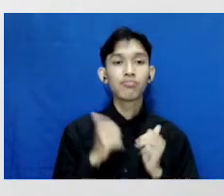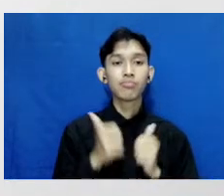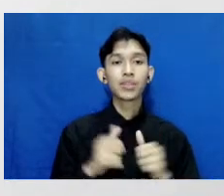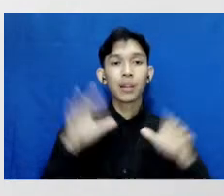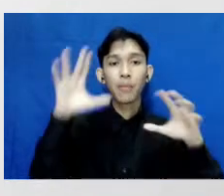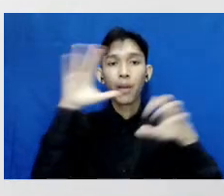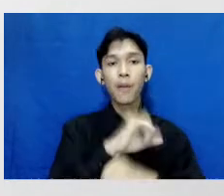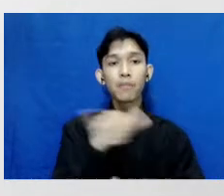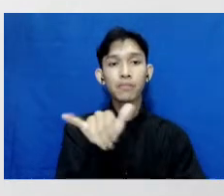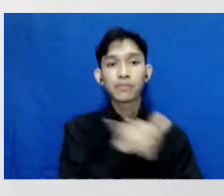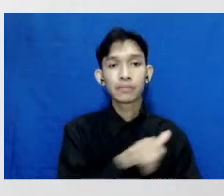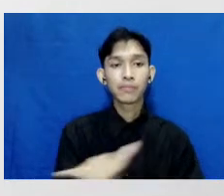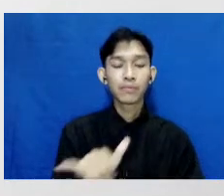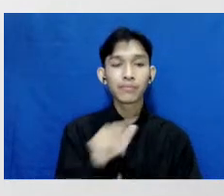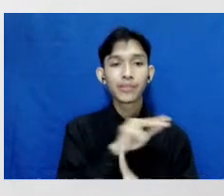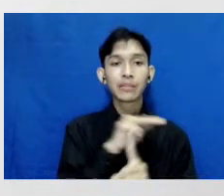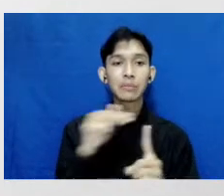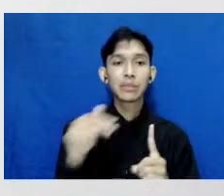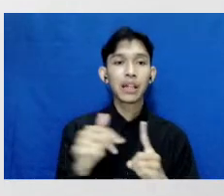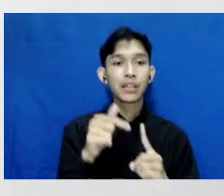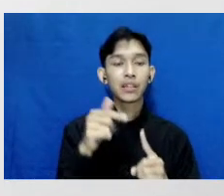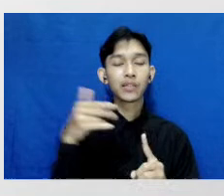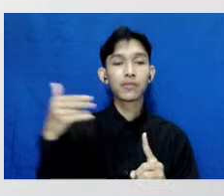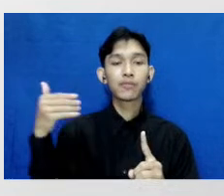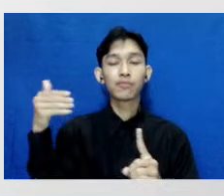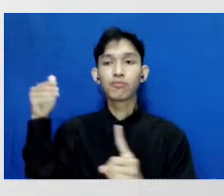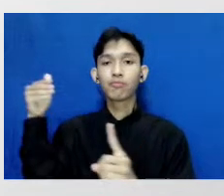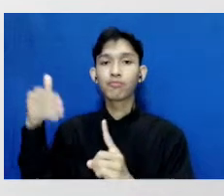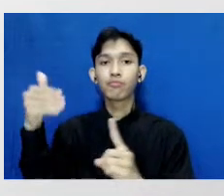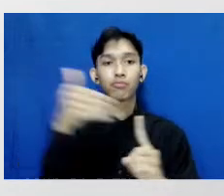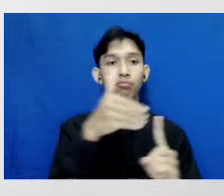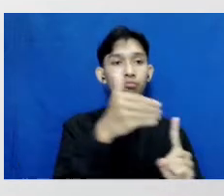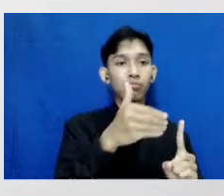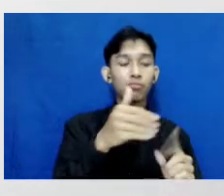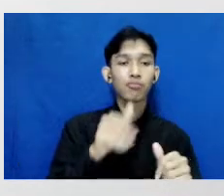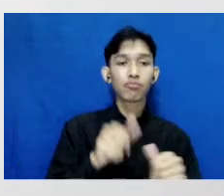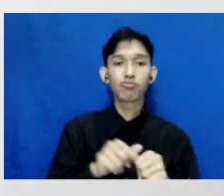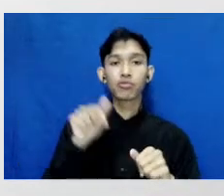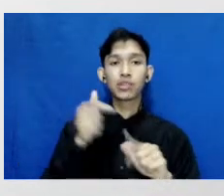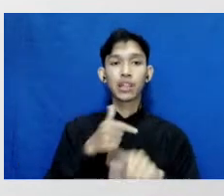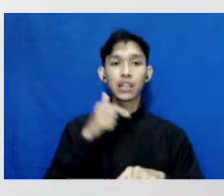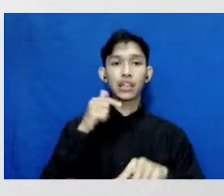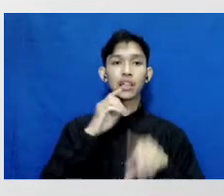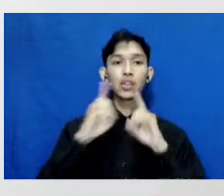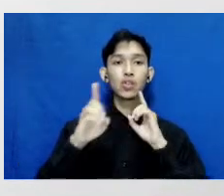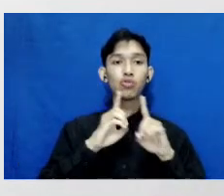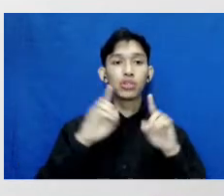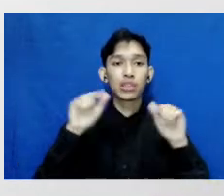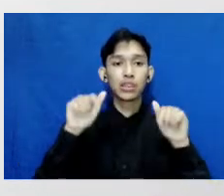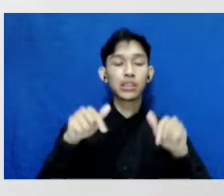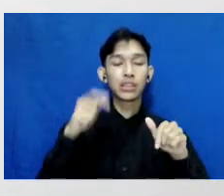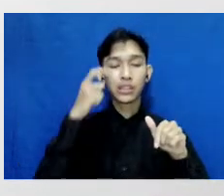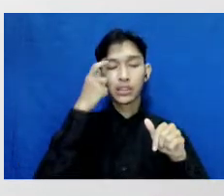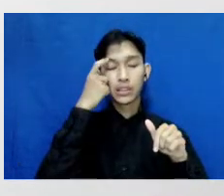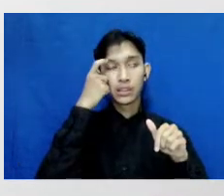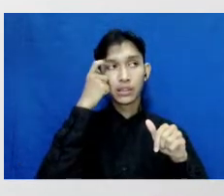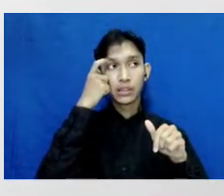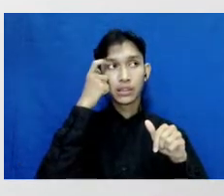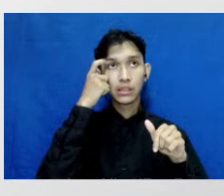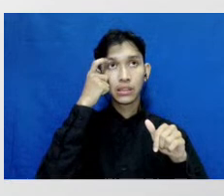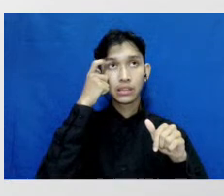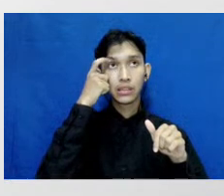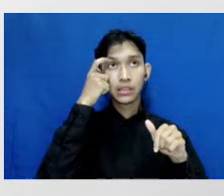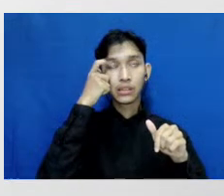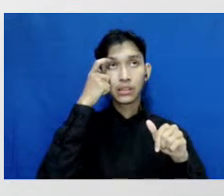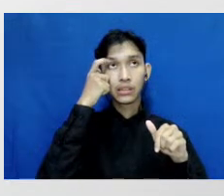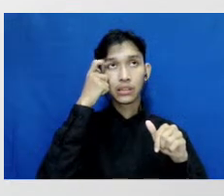memahami perspektif dari masing-masing pihak. Dan berharapnya, melalui diskusi-diskusi seperti ini, para stakeholder sesuai